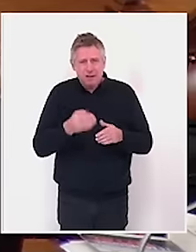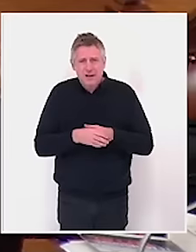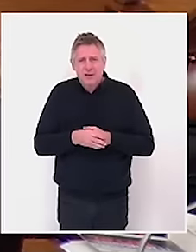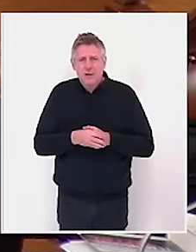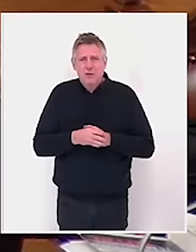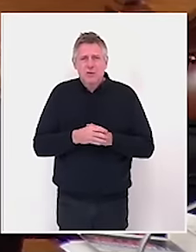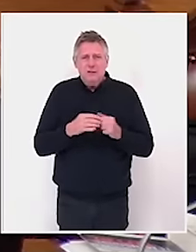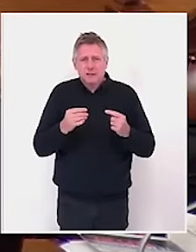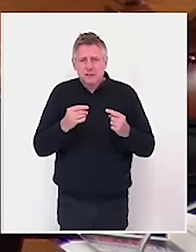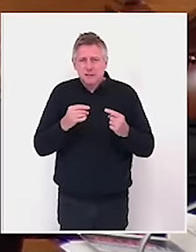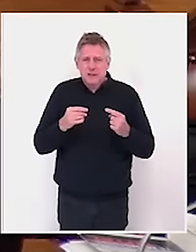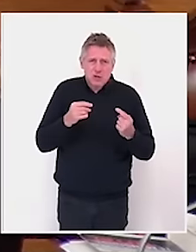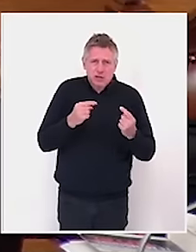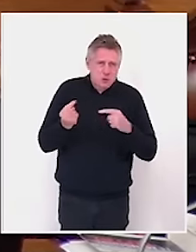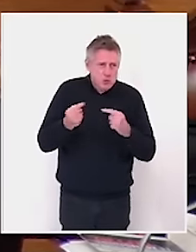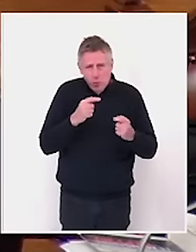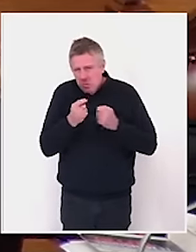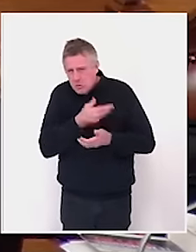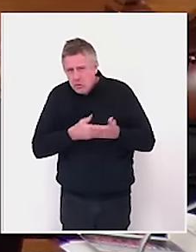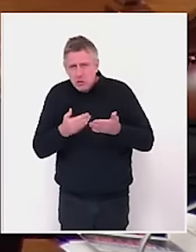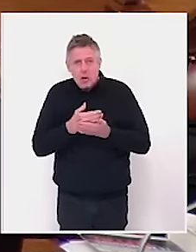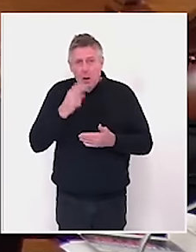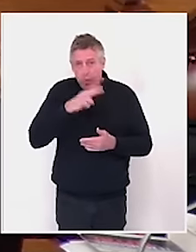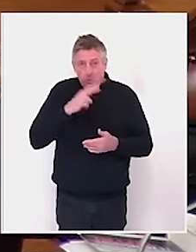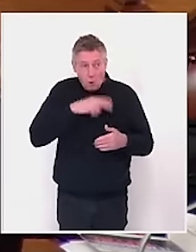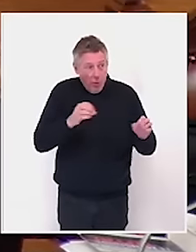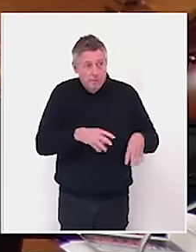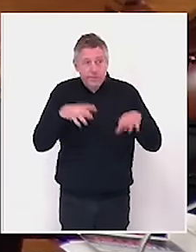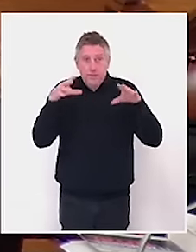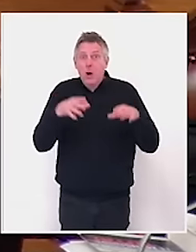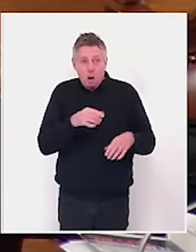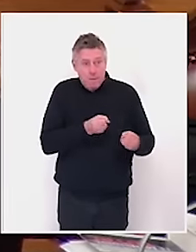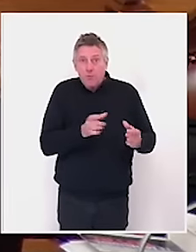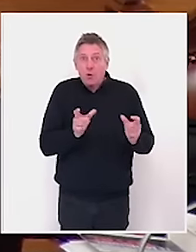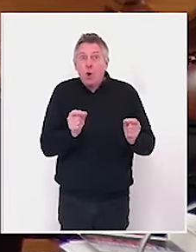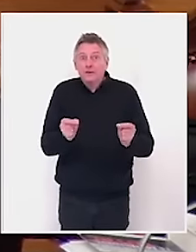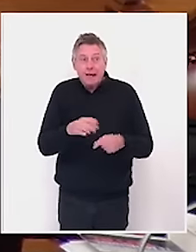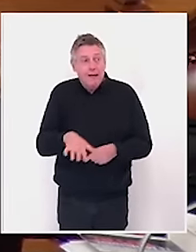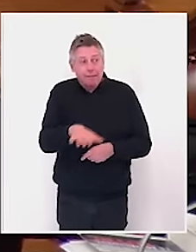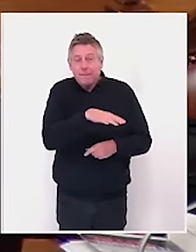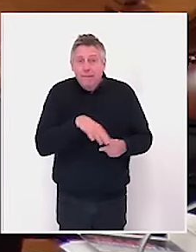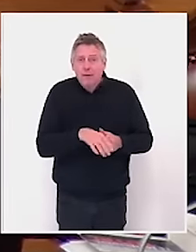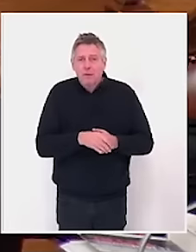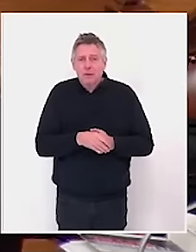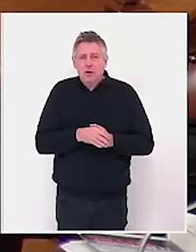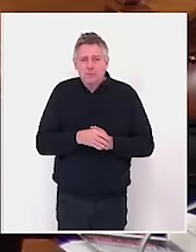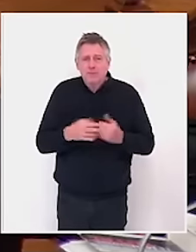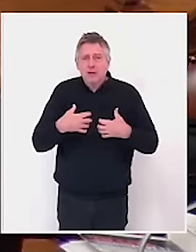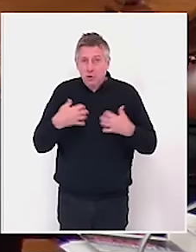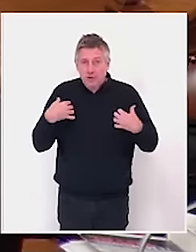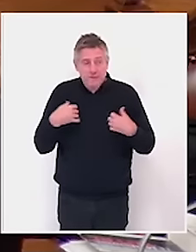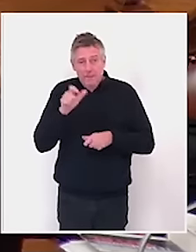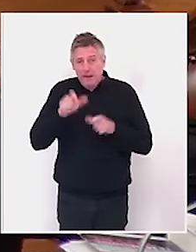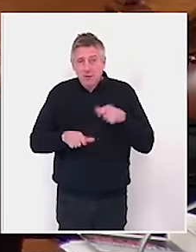dans les discussions et en lisant des choses, que c'est des très polluants, très cancérigènes, qu'il y avait eu des tribunes rédigées par des scientifiques et des personnels